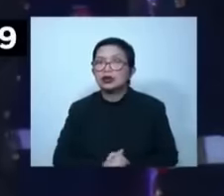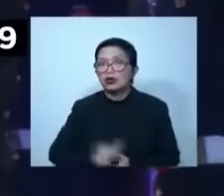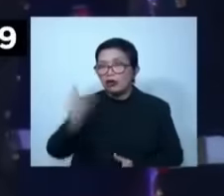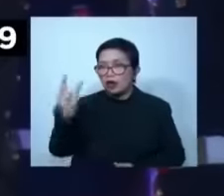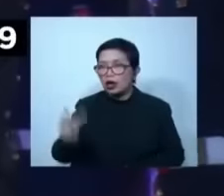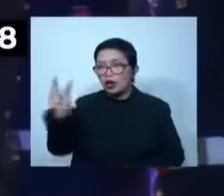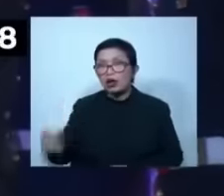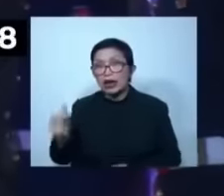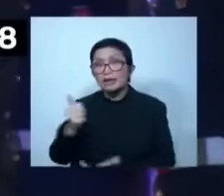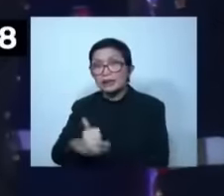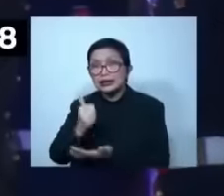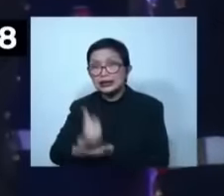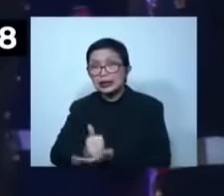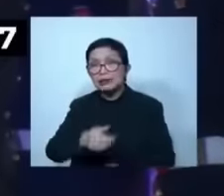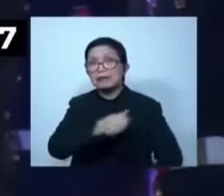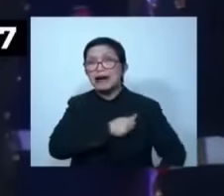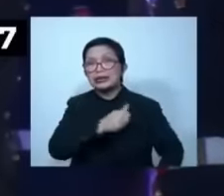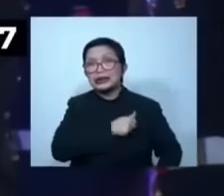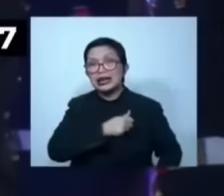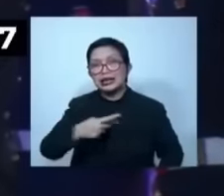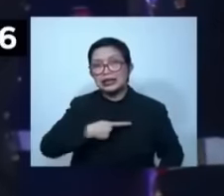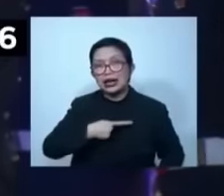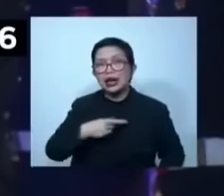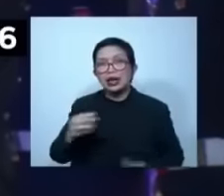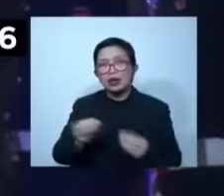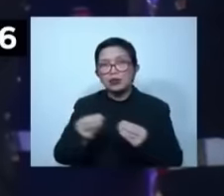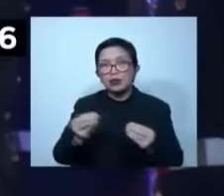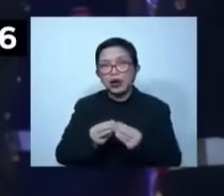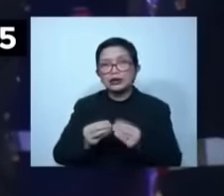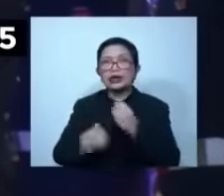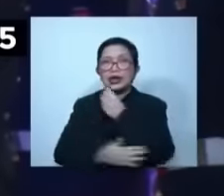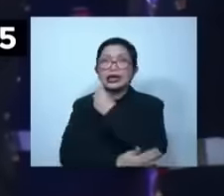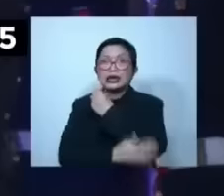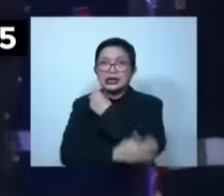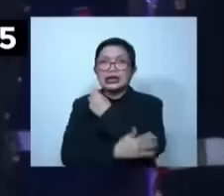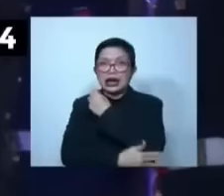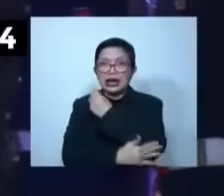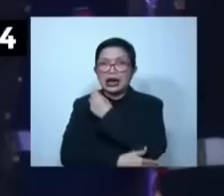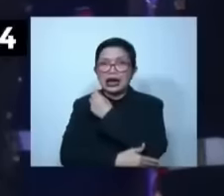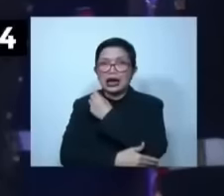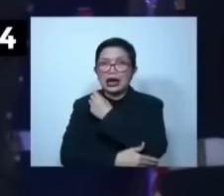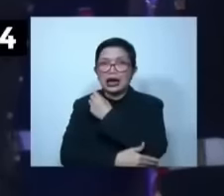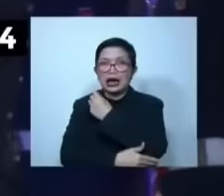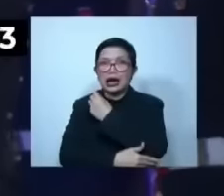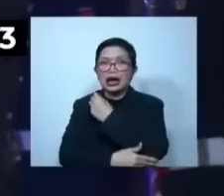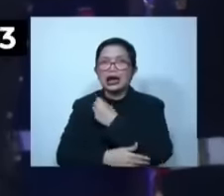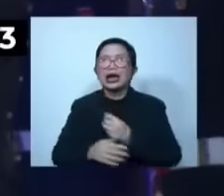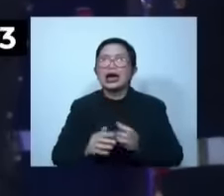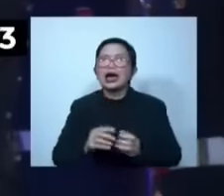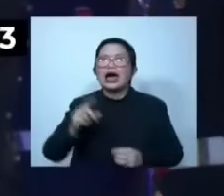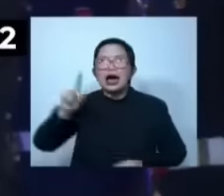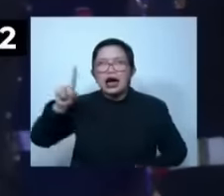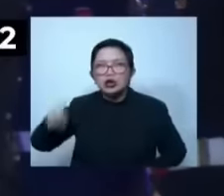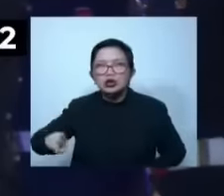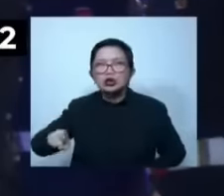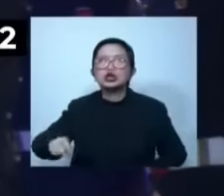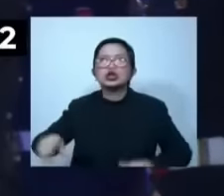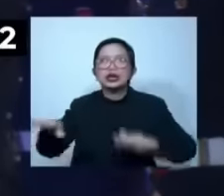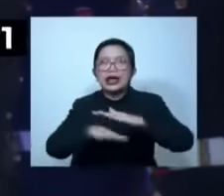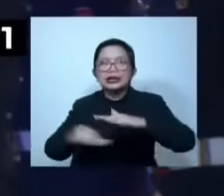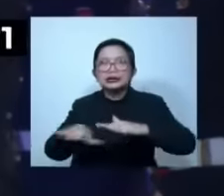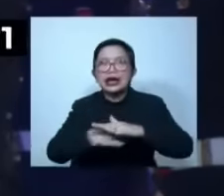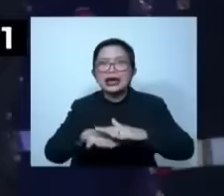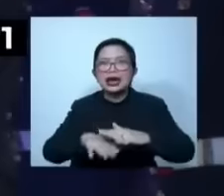bangsa kita mendirikan sebuah republik. Republik itu harus didasarkan